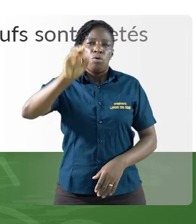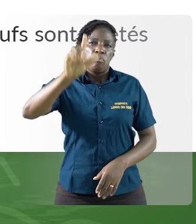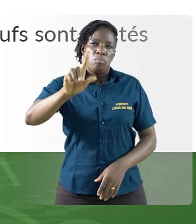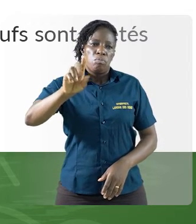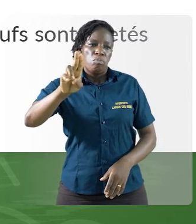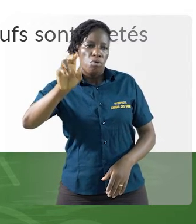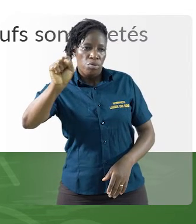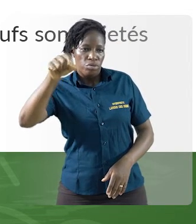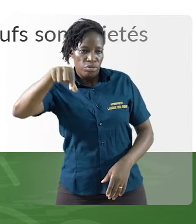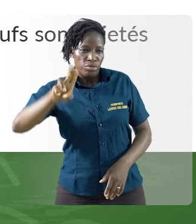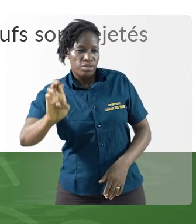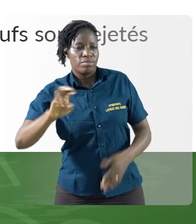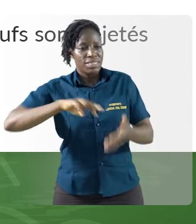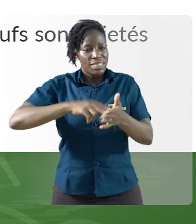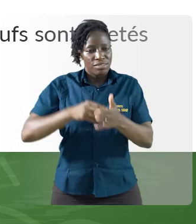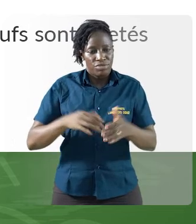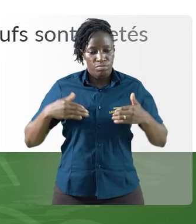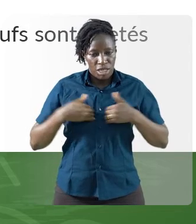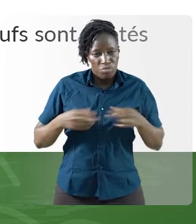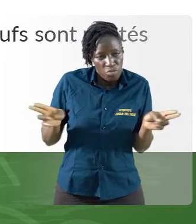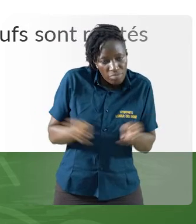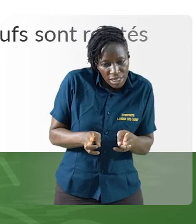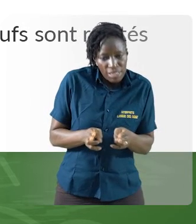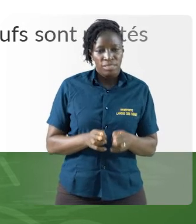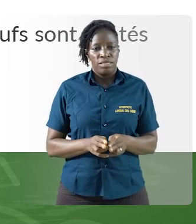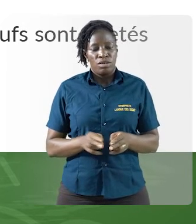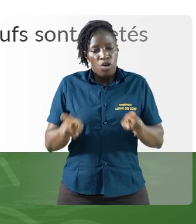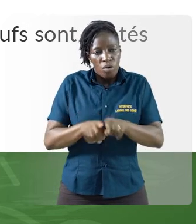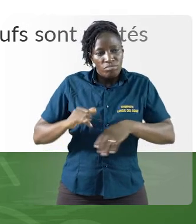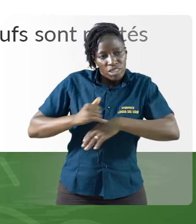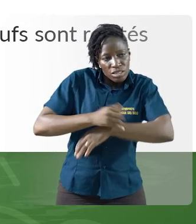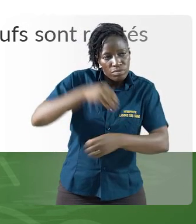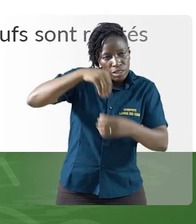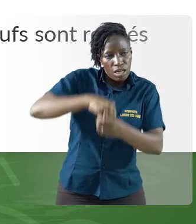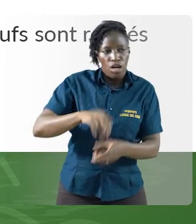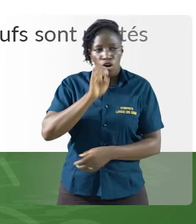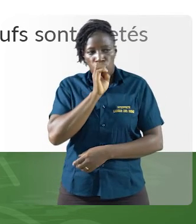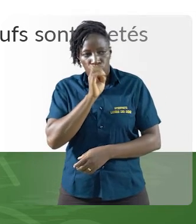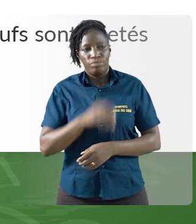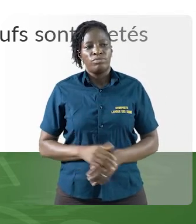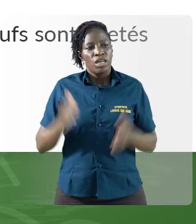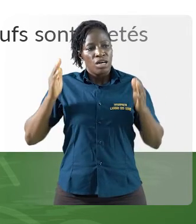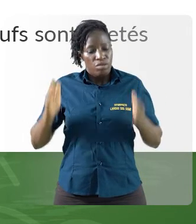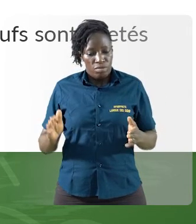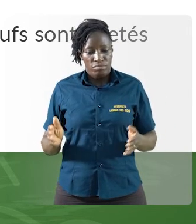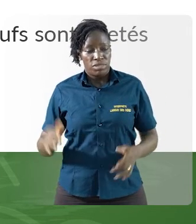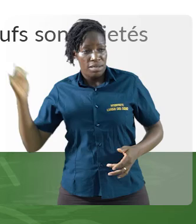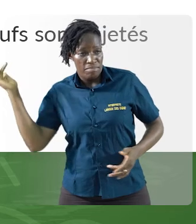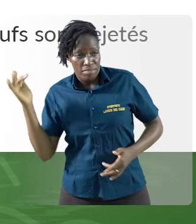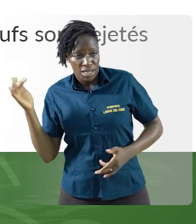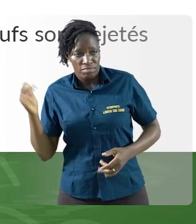libère les œufs de l'agent pathogène en urinant ou en déféquant dans